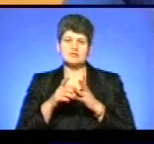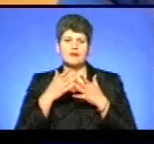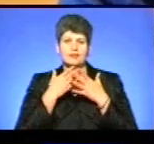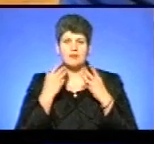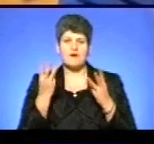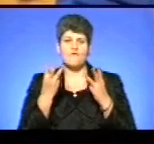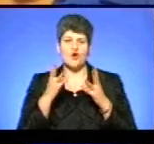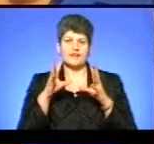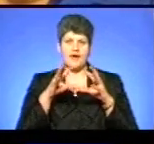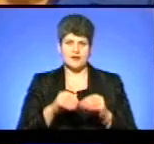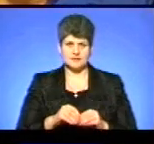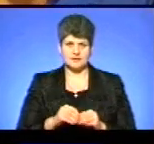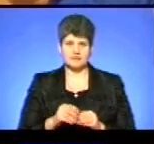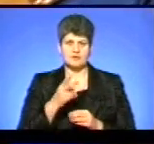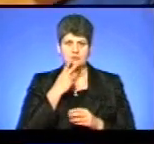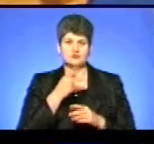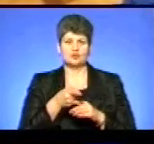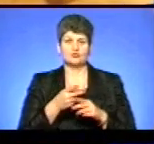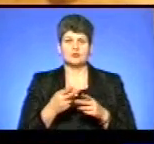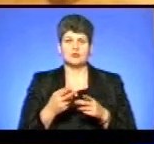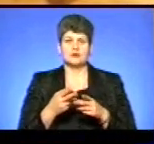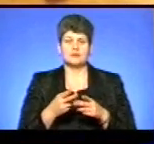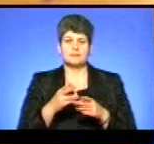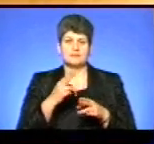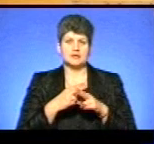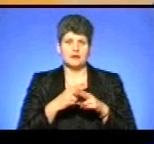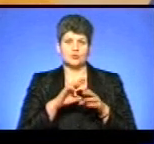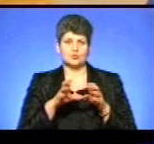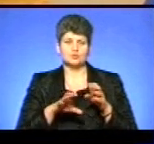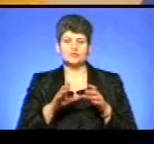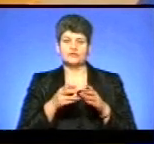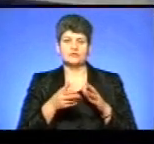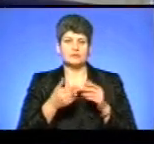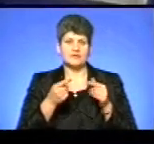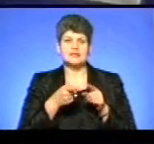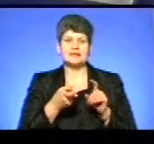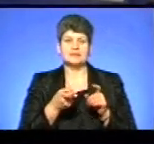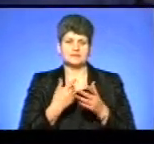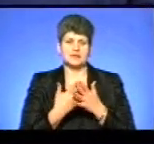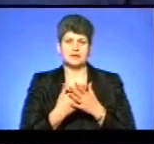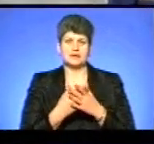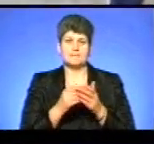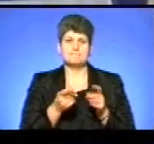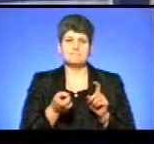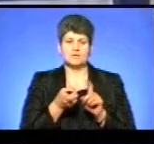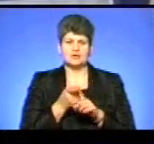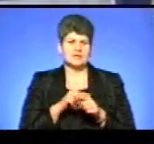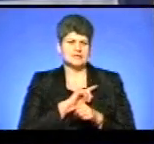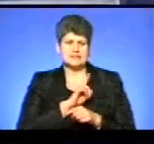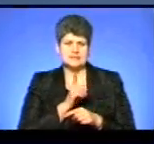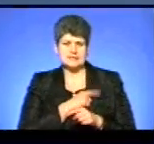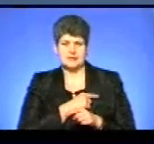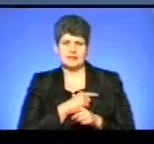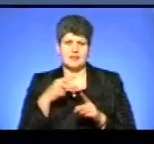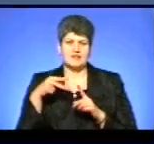тут металорукав відсутній. Відповідно, через такий тип підключення є сильне навантаження на